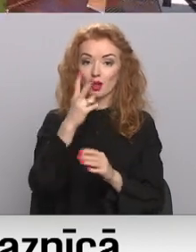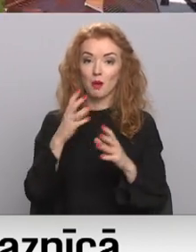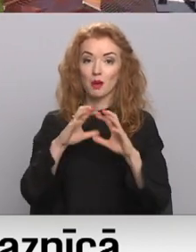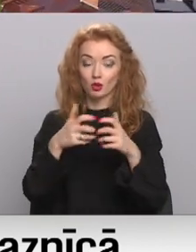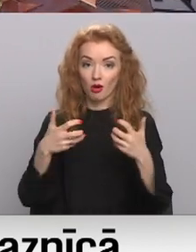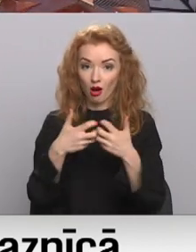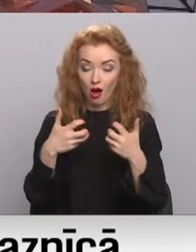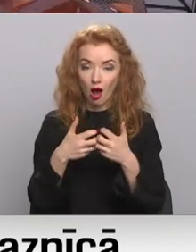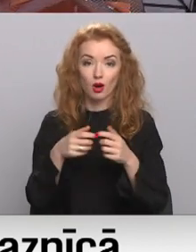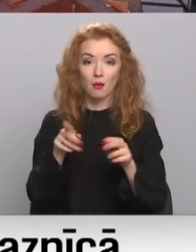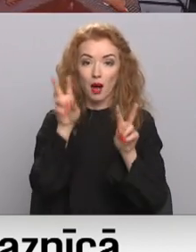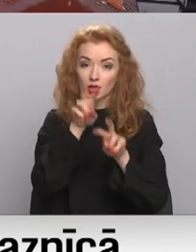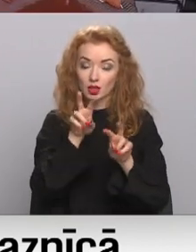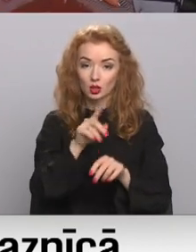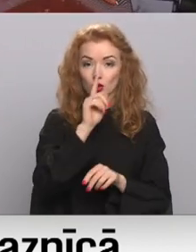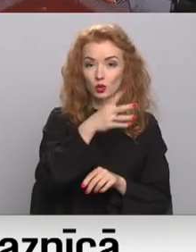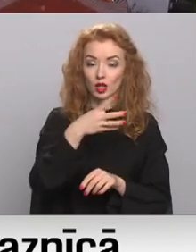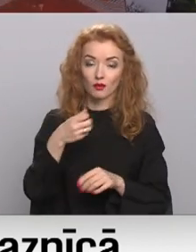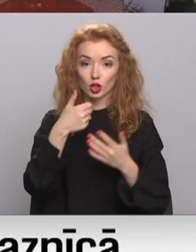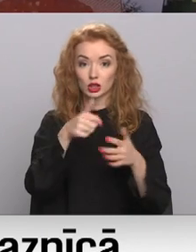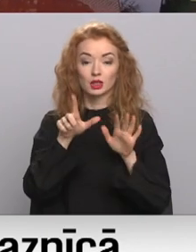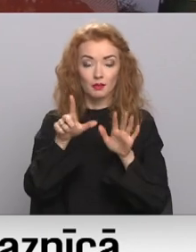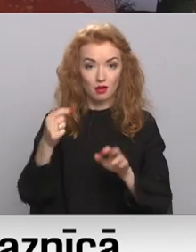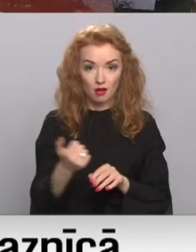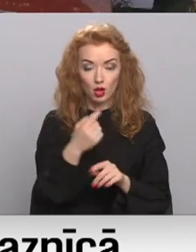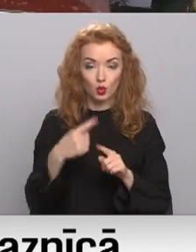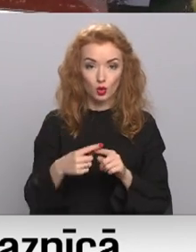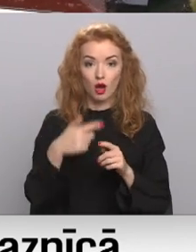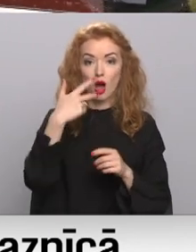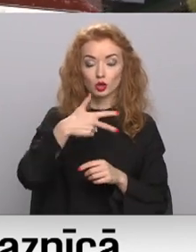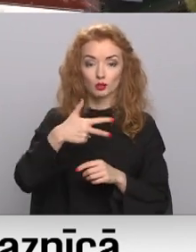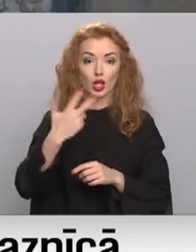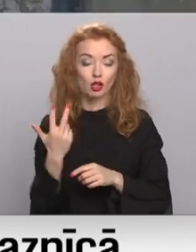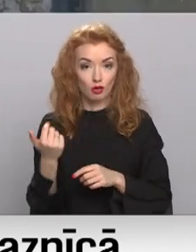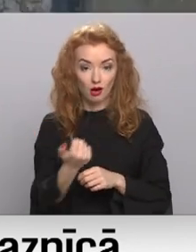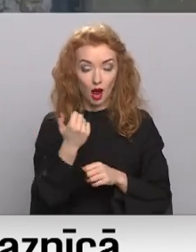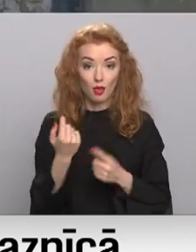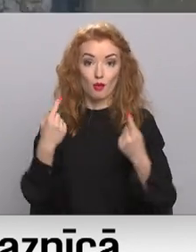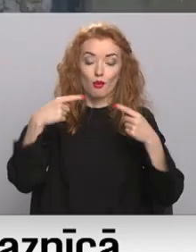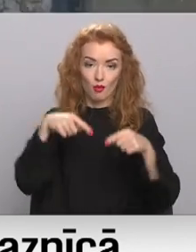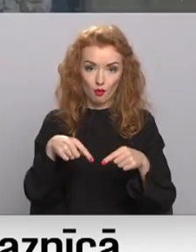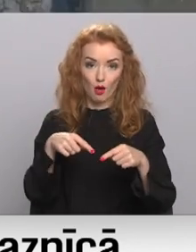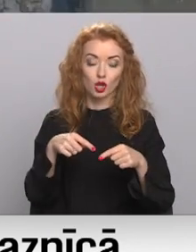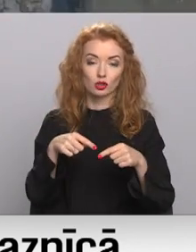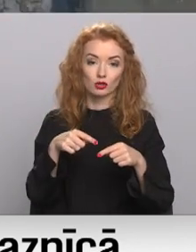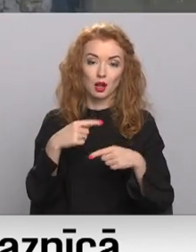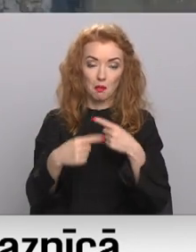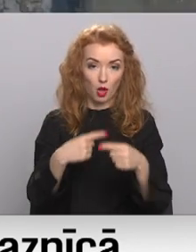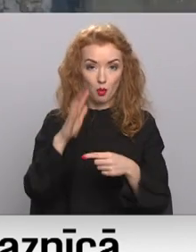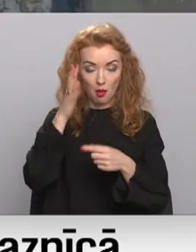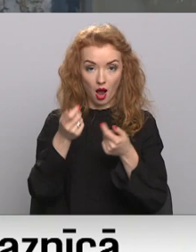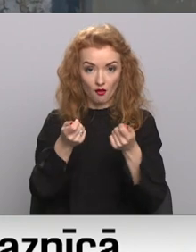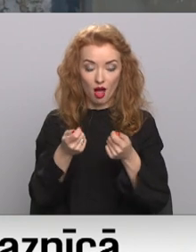kara. Tas pārskatīts 1967. Un 83. Gadā. Šobrīd Nacionālā kultūras mantojuma